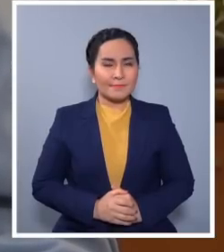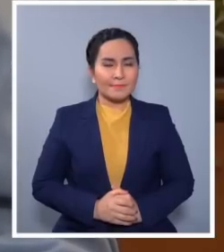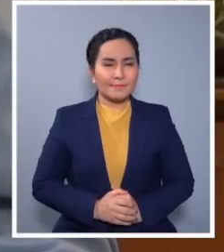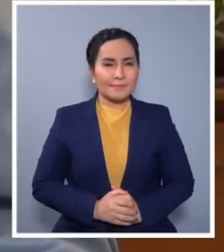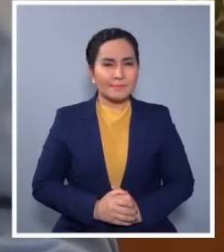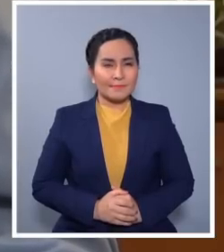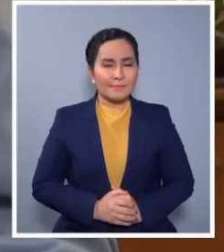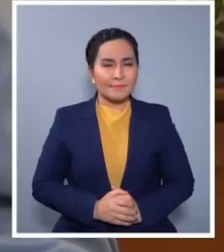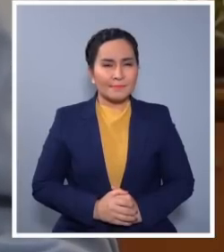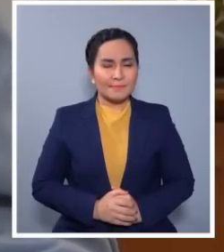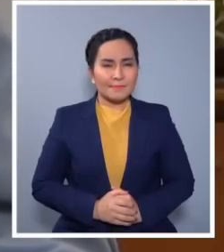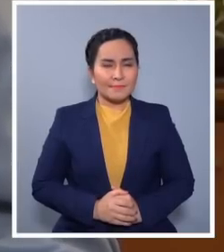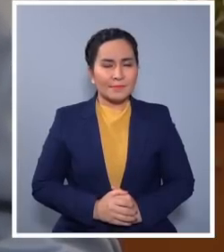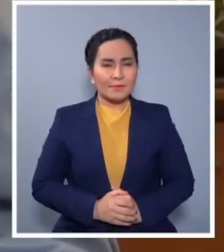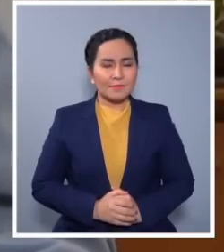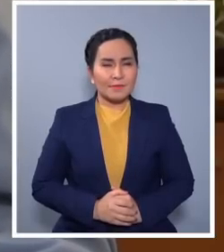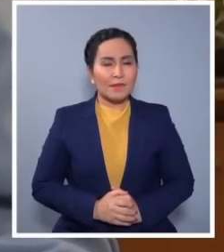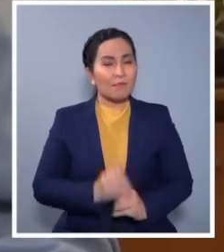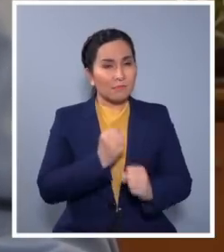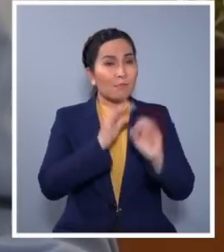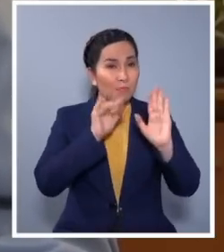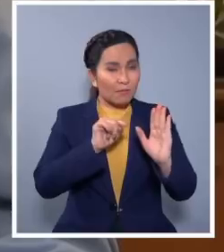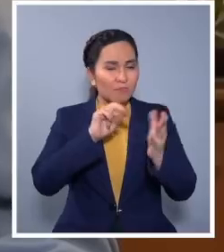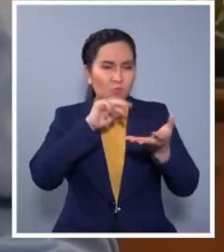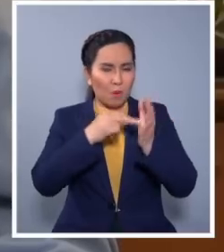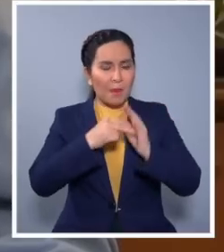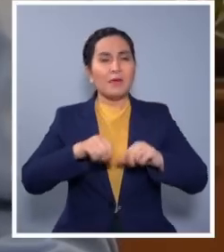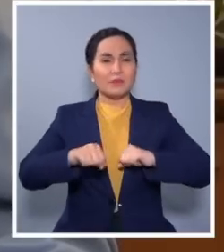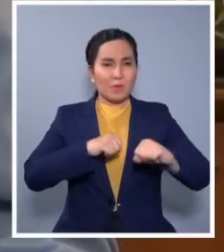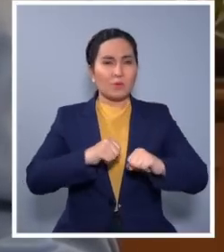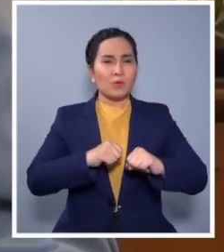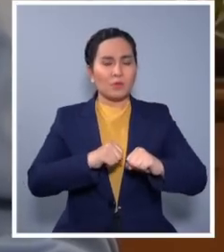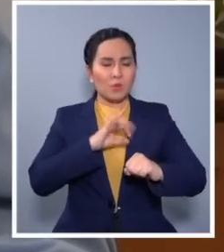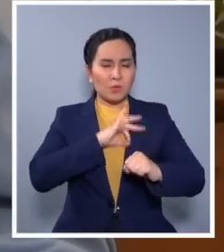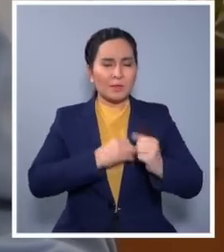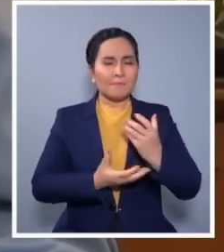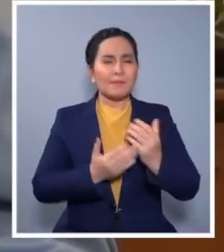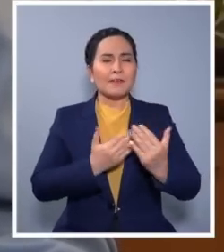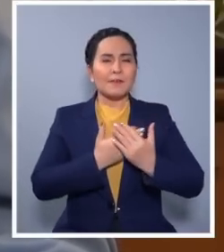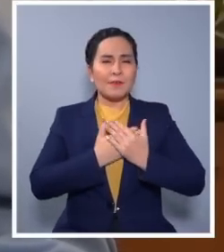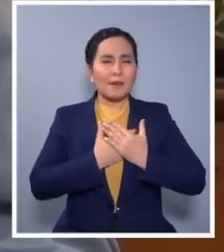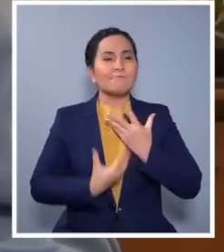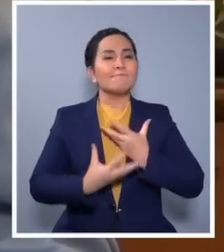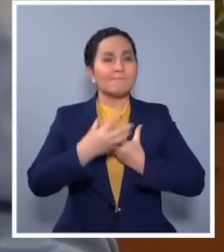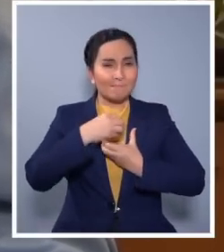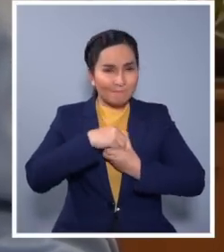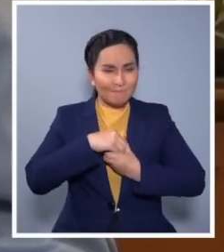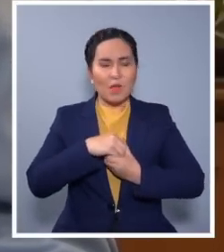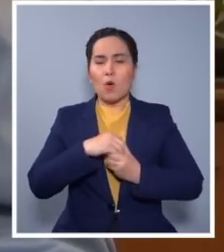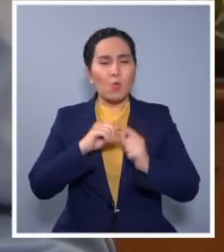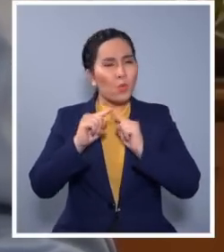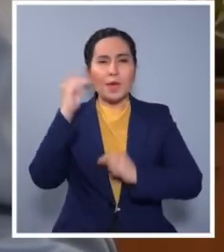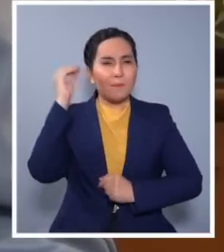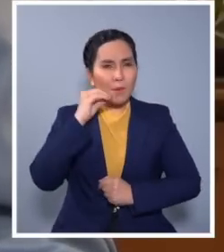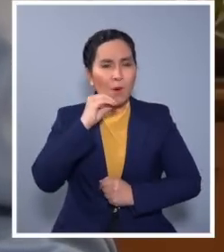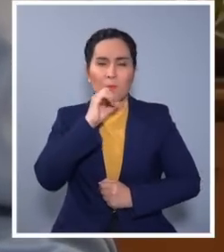าเยาวชนรับแล้วเขาก็จะพูดกันอยู่ตลอดเวลาว่าเกิดมาต้องต